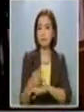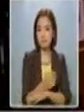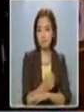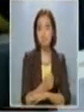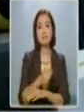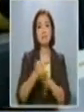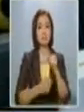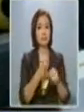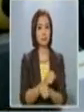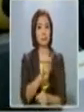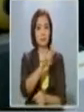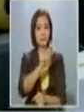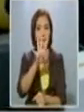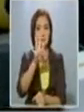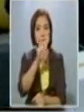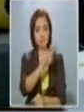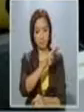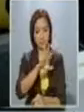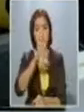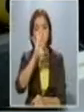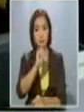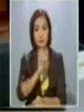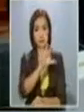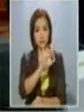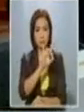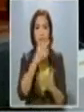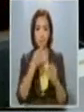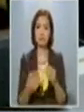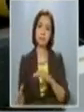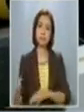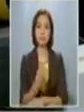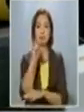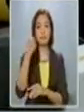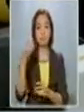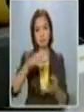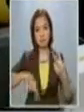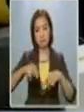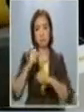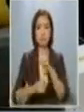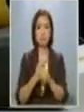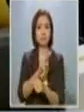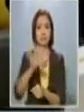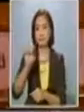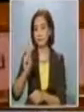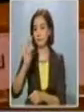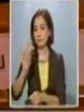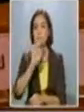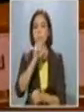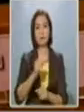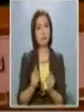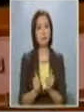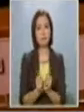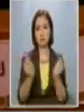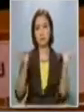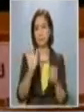ตั้งแต่ปี 2548จนถึงก่อนเหตุการณ์ยึดอำนาจการปกครองปี 2557โดยจะไม่นิรโทษกรรมให้กับ